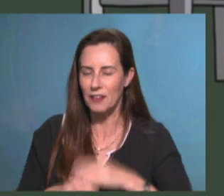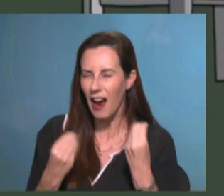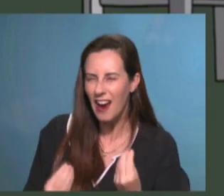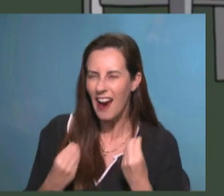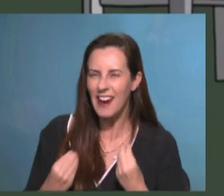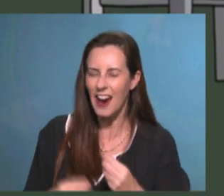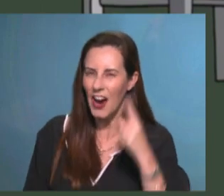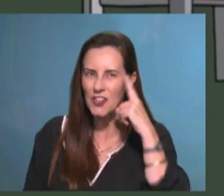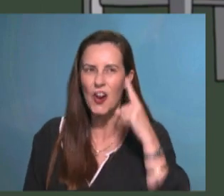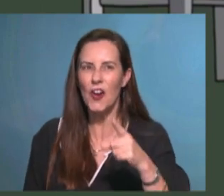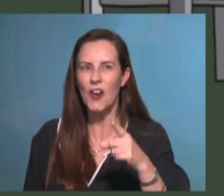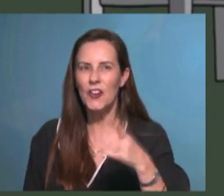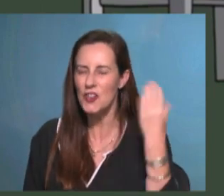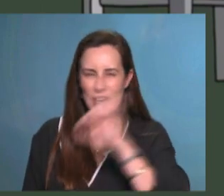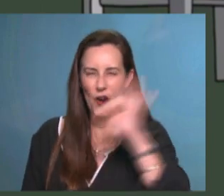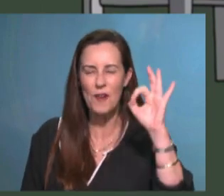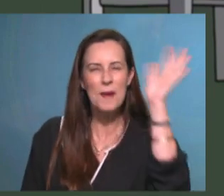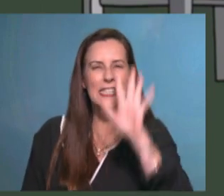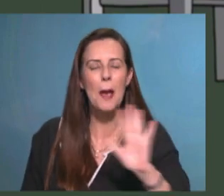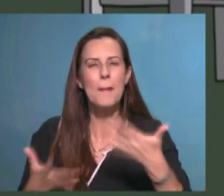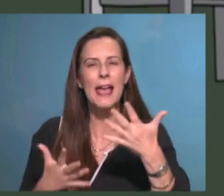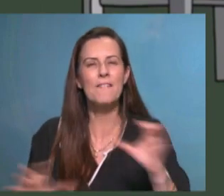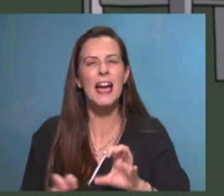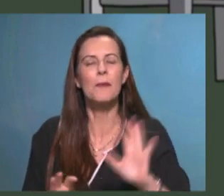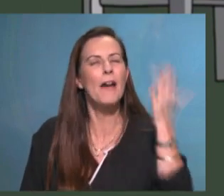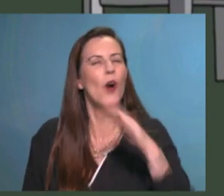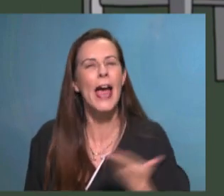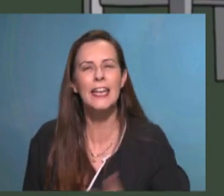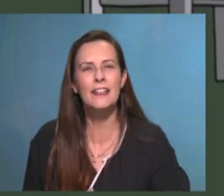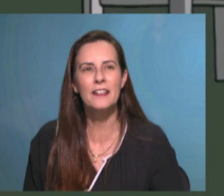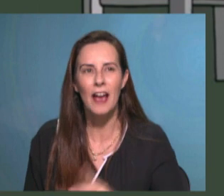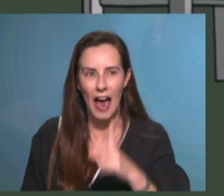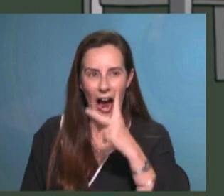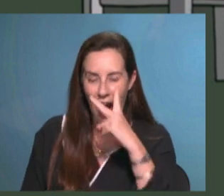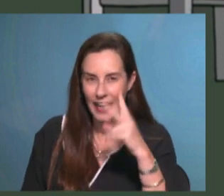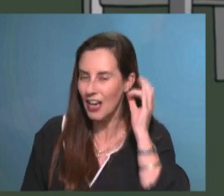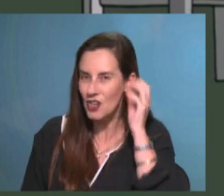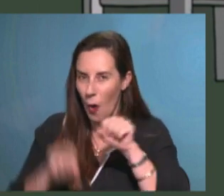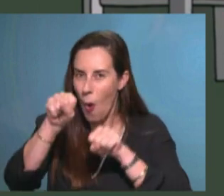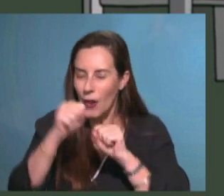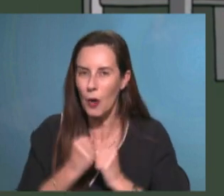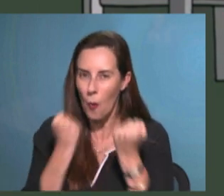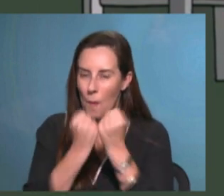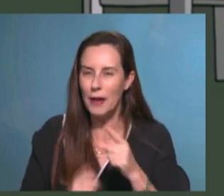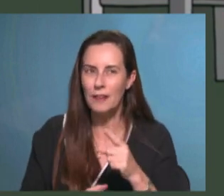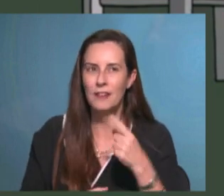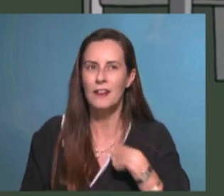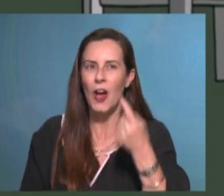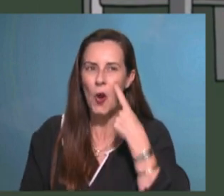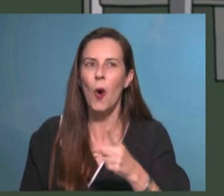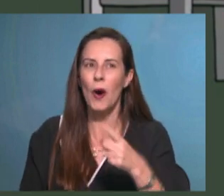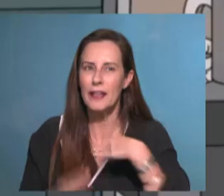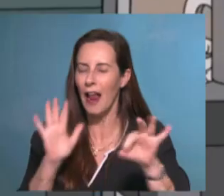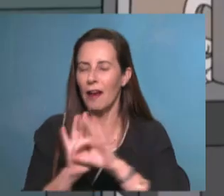you were great in Fast and Furious, but what else have you been in? Did you see Wonder Woman? Whenever I see the DC logo, I immediately